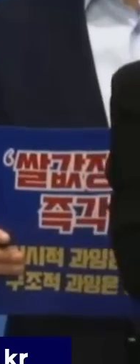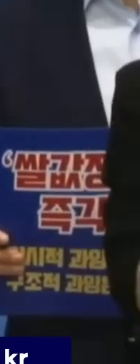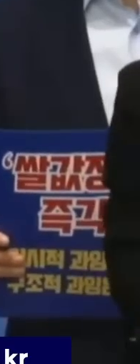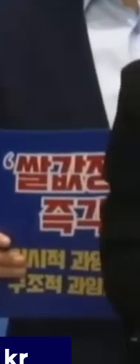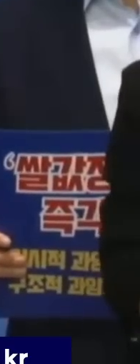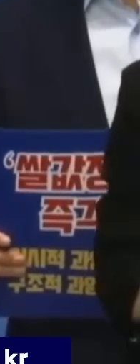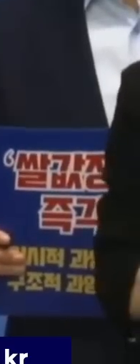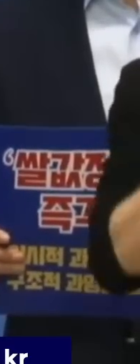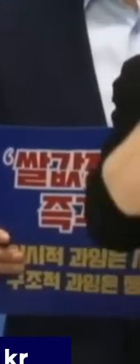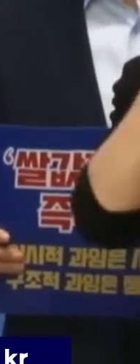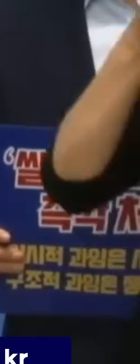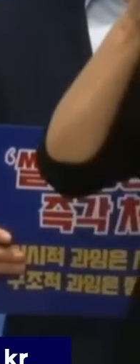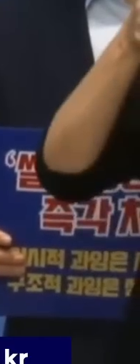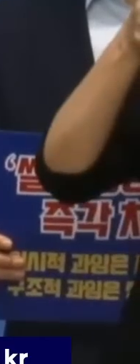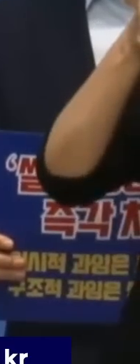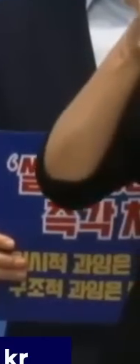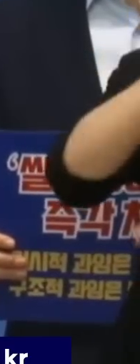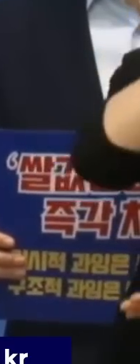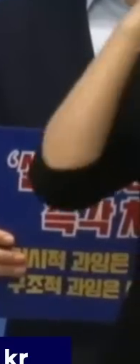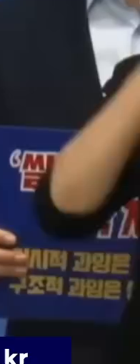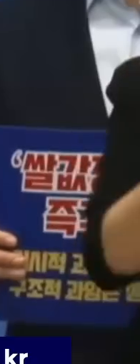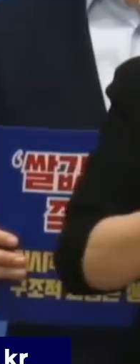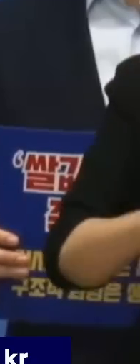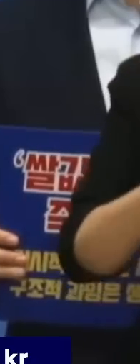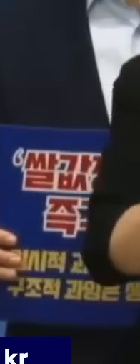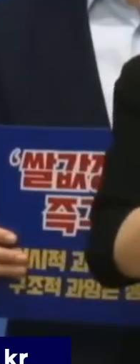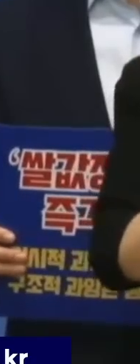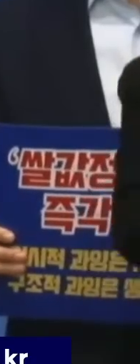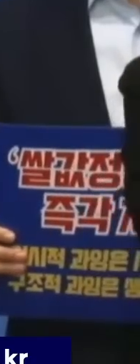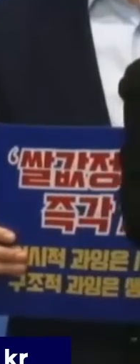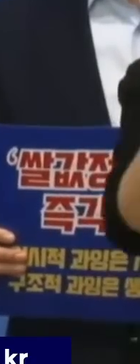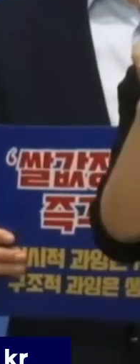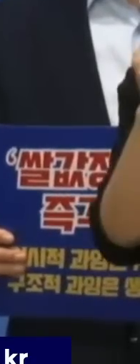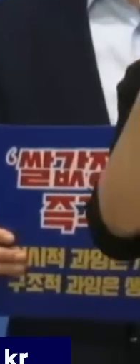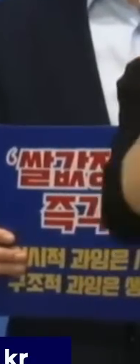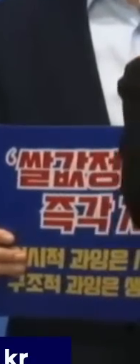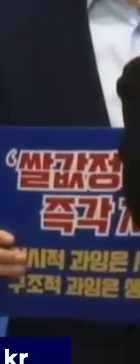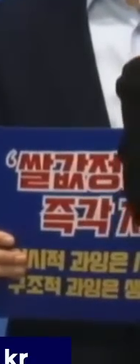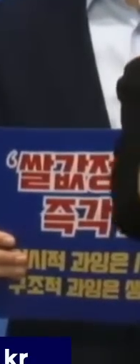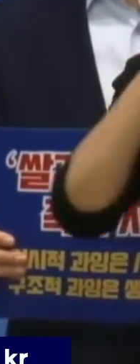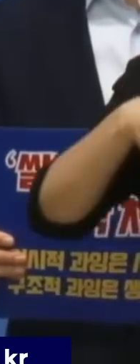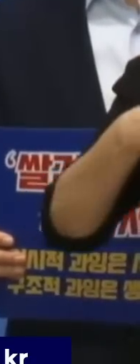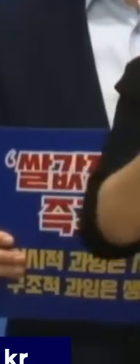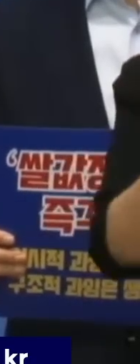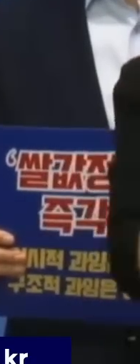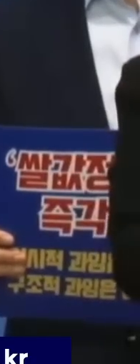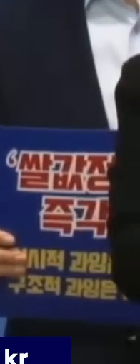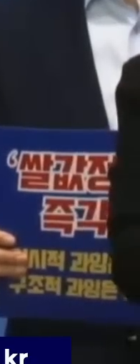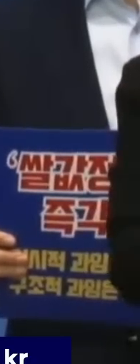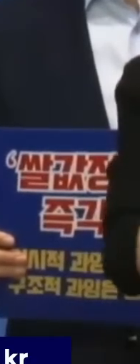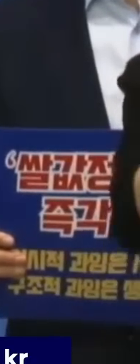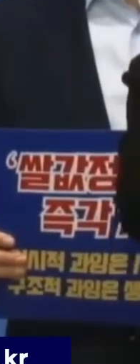더불어민주당 쌀값 정상화 TF 팀장 신정훈입니다. 우리